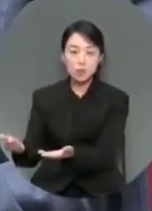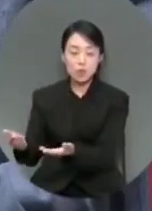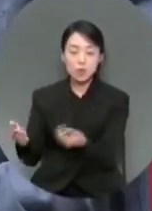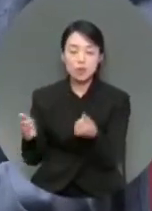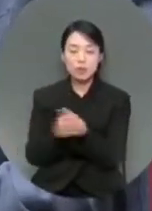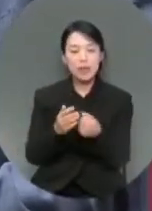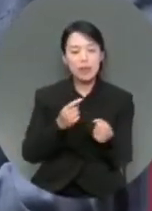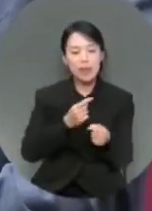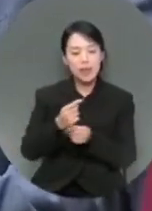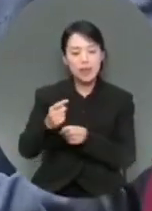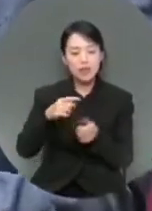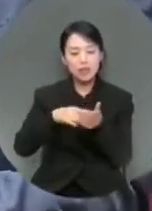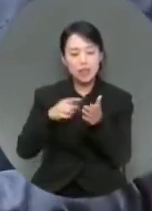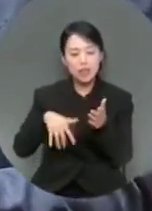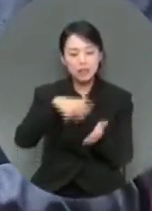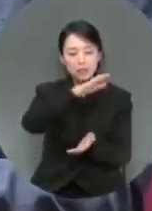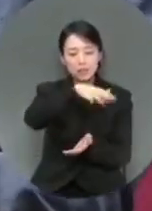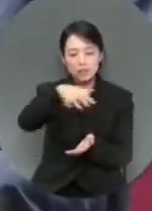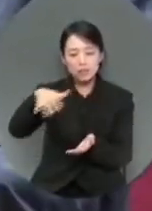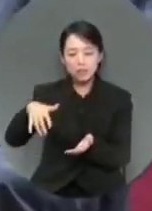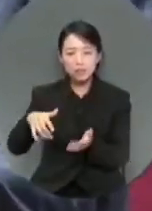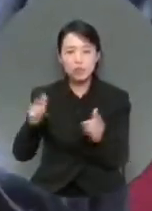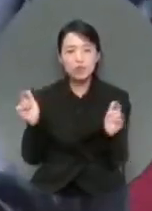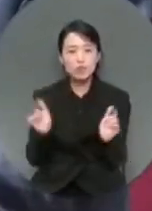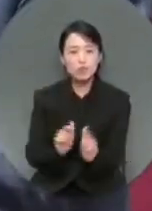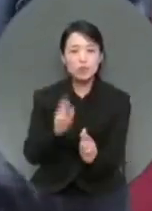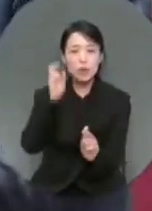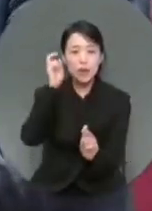예측보다 좀 어려워지지 않겠습니까? 어떻게 생각합니까?